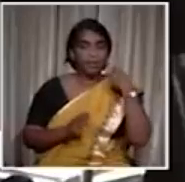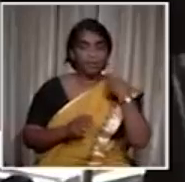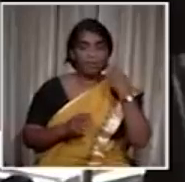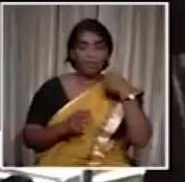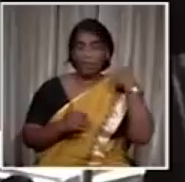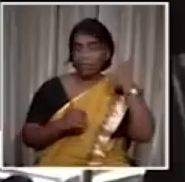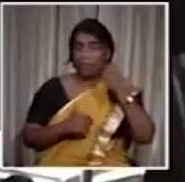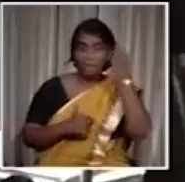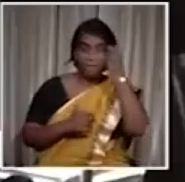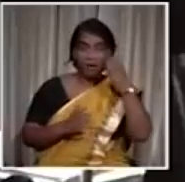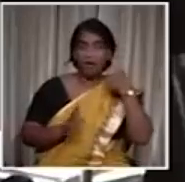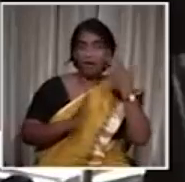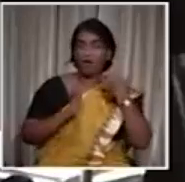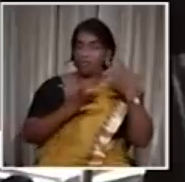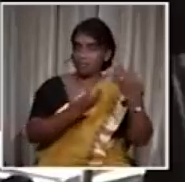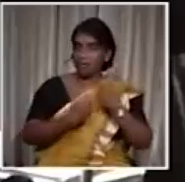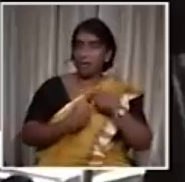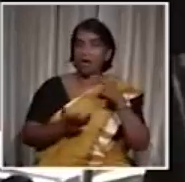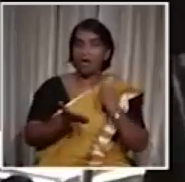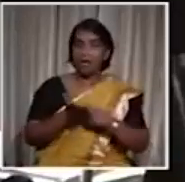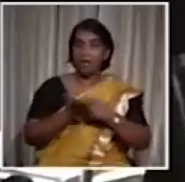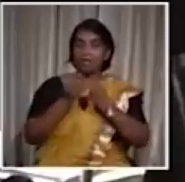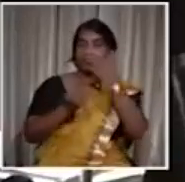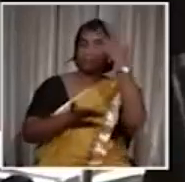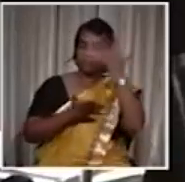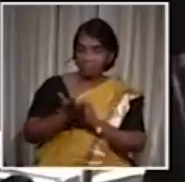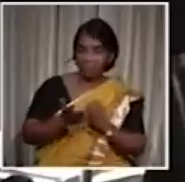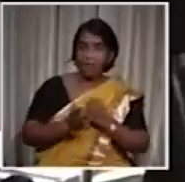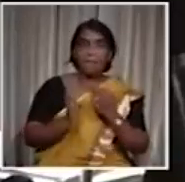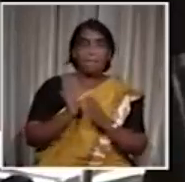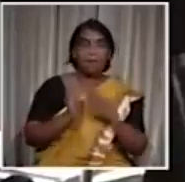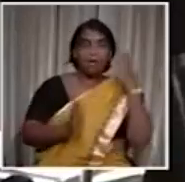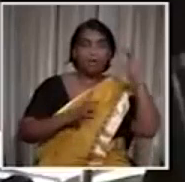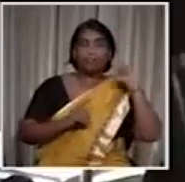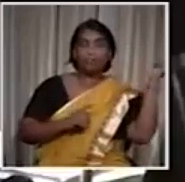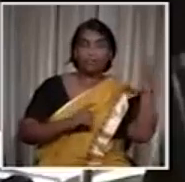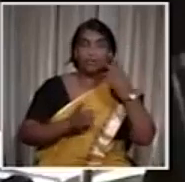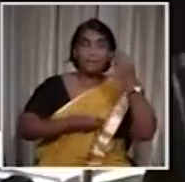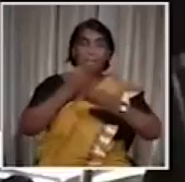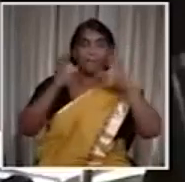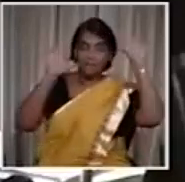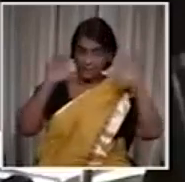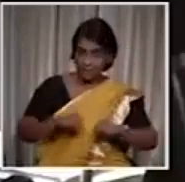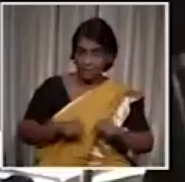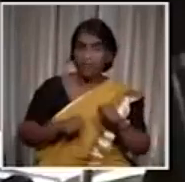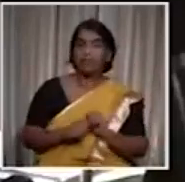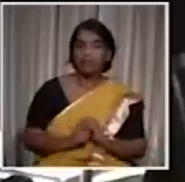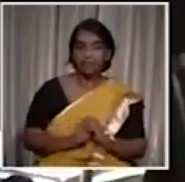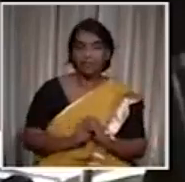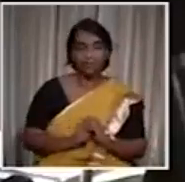noa. Ravi arti ke hadan na adar gan noa. Malik loka wate gi na ayo jene gi noa.